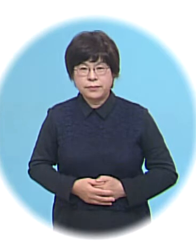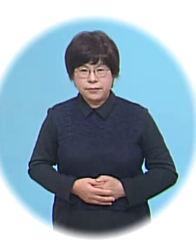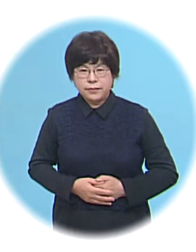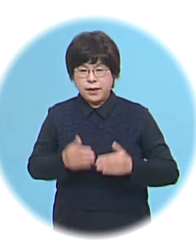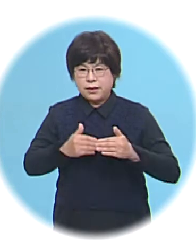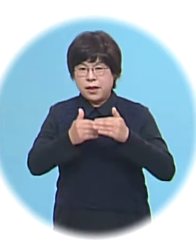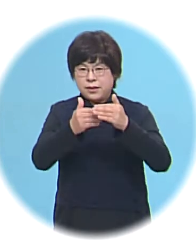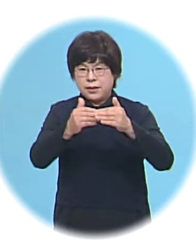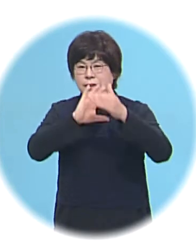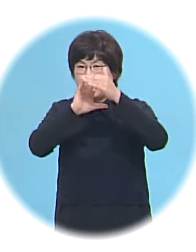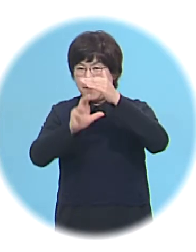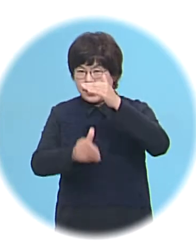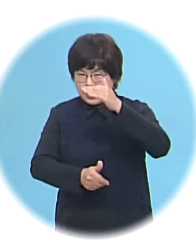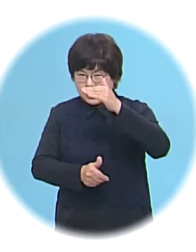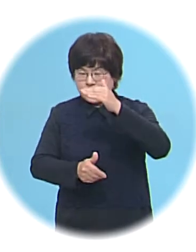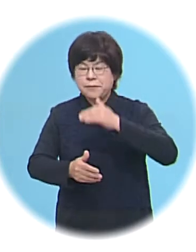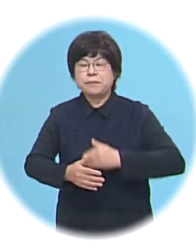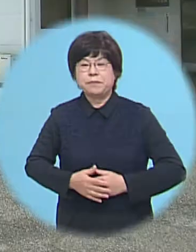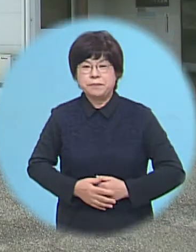全身山梨。